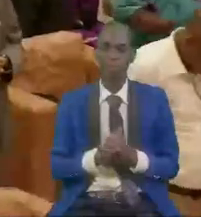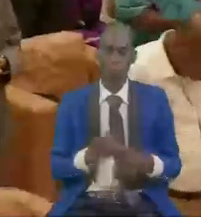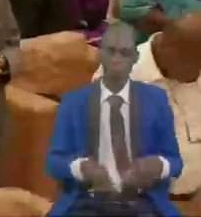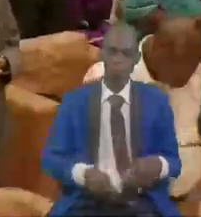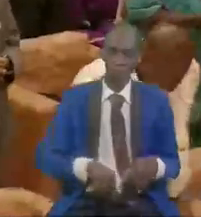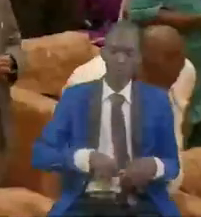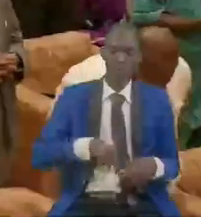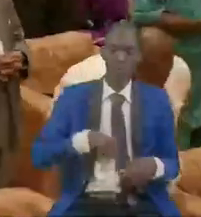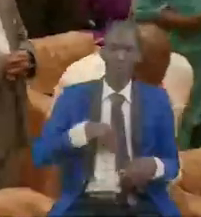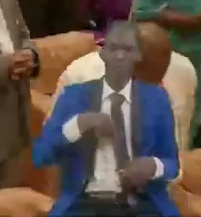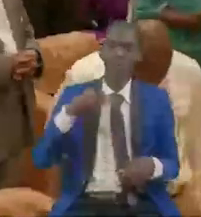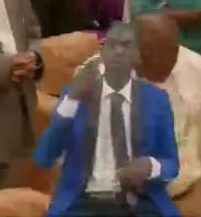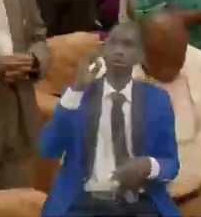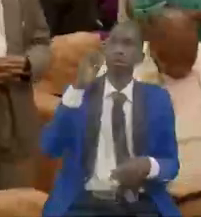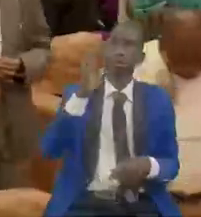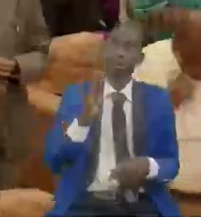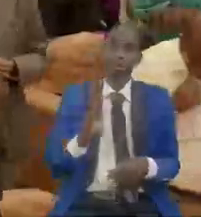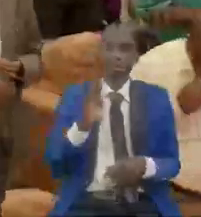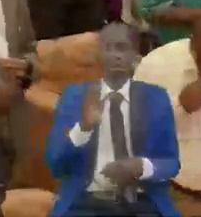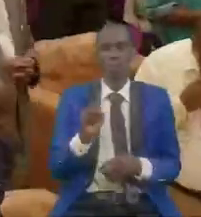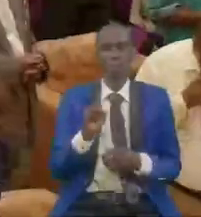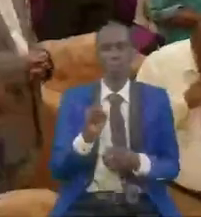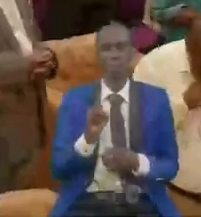Les prédicateurs orgueilleux